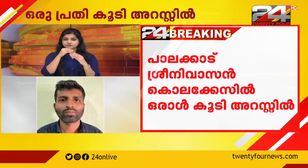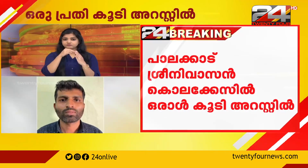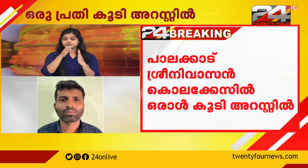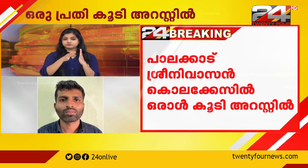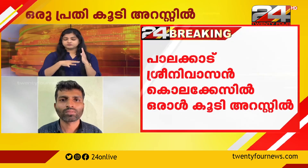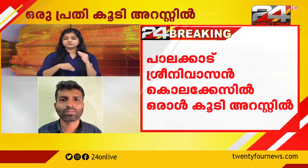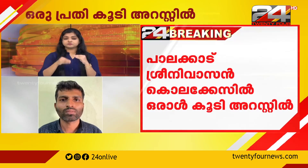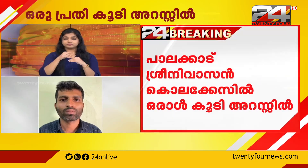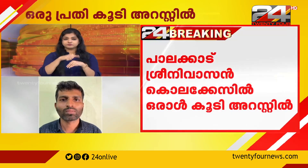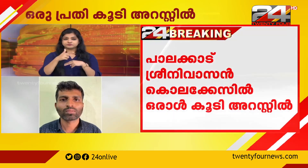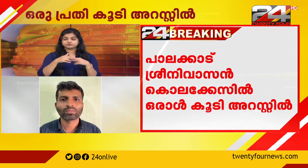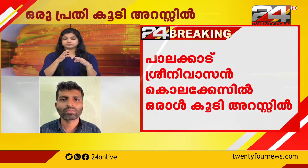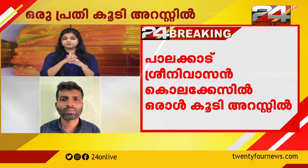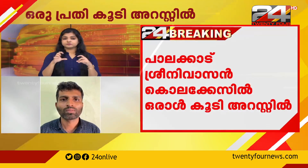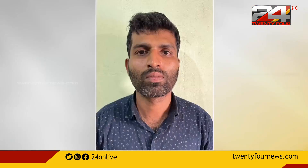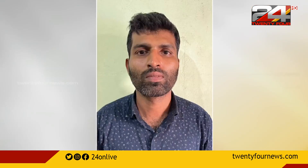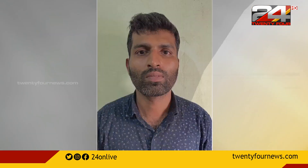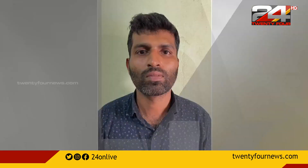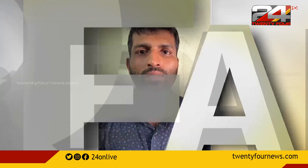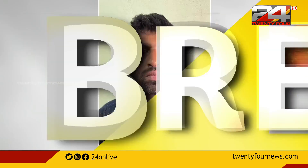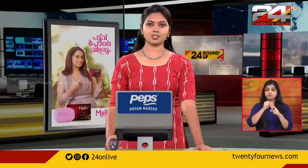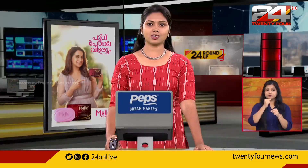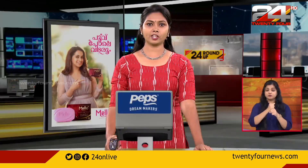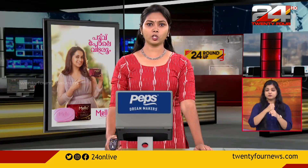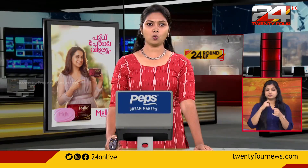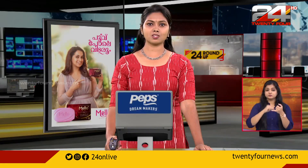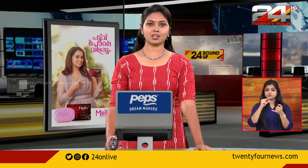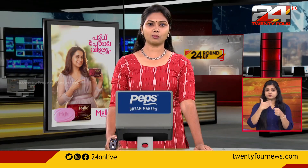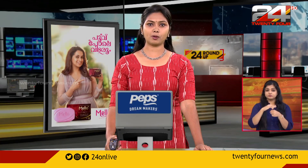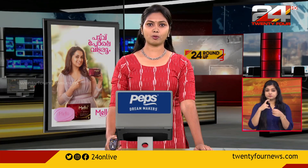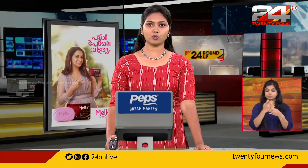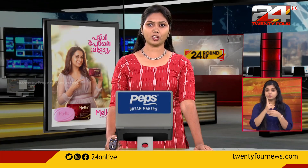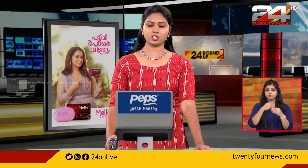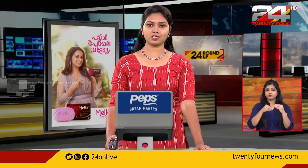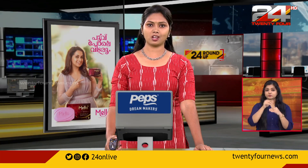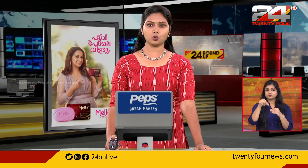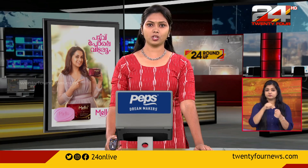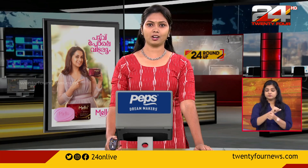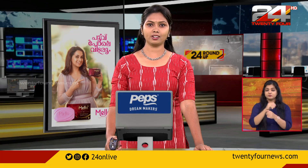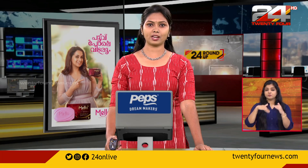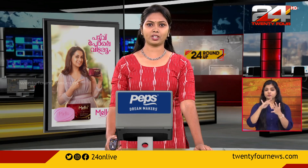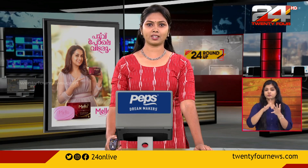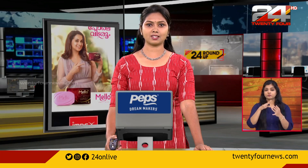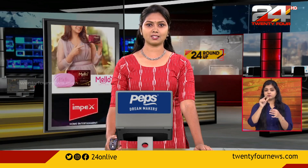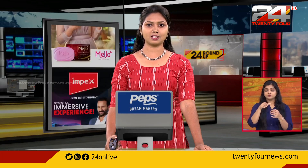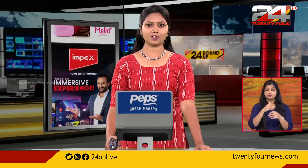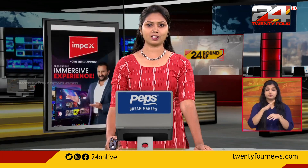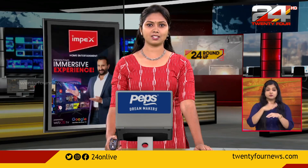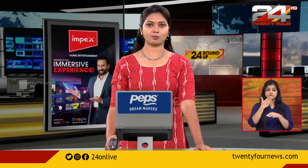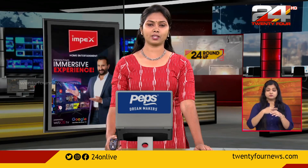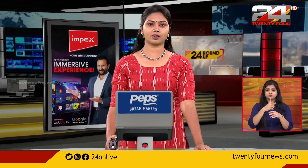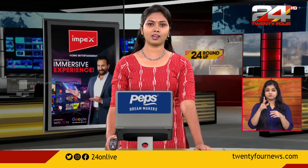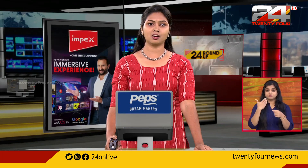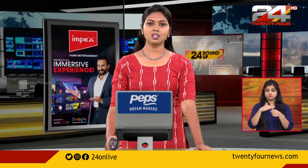വ്യക്തത വരും. പാലക്കാട് ശ്രീനിവാസൻ കൊലക്കേസിൽ ഒരാൾ കൂടി അറസ്റ്റിലായിരിക്കുന്നു. അറസ്റ്റിലായത് മലപ്പുറം സ്വദേശി സിറാജുദ്ദീനാണ്. കൈവെട്ട് കേസ്, സഞ്ജിത്